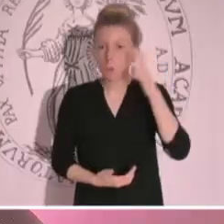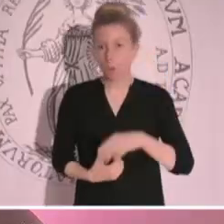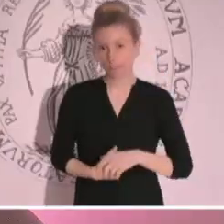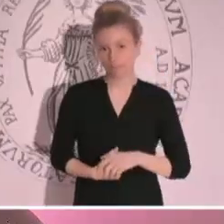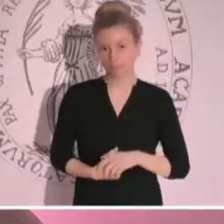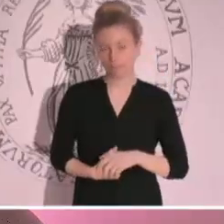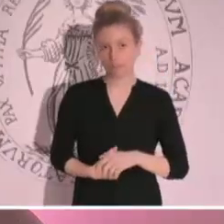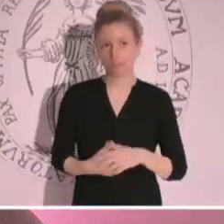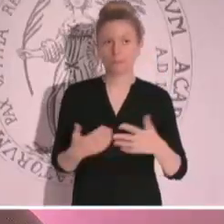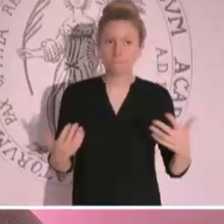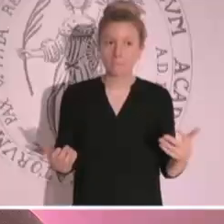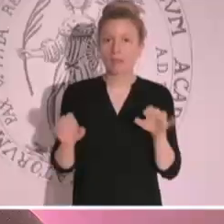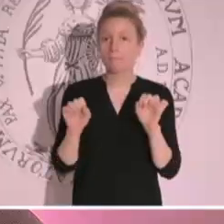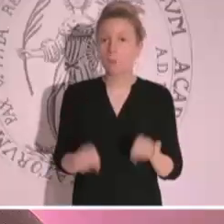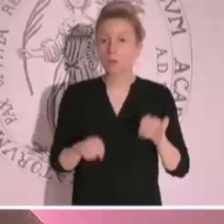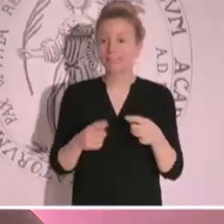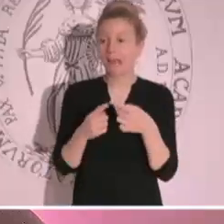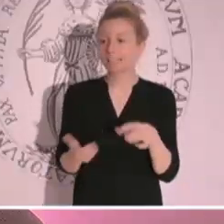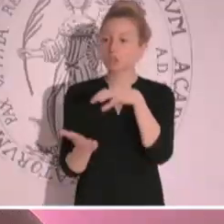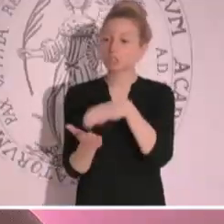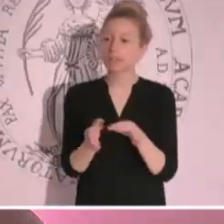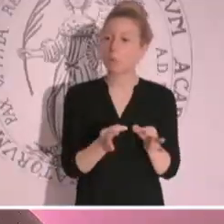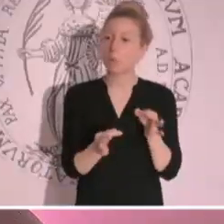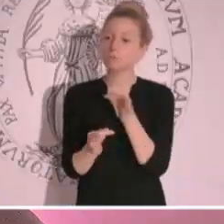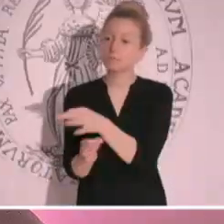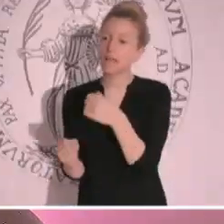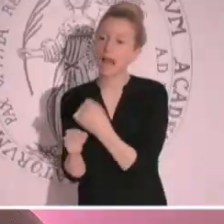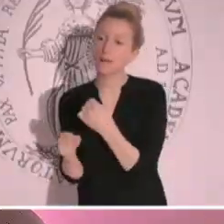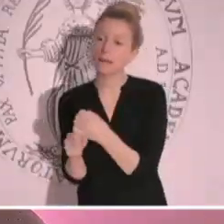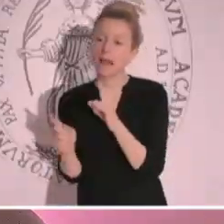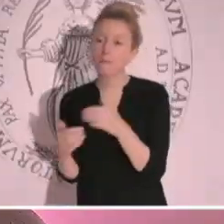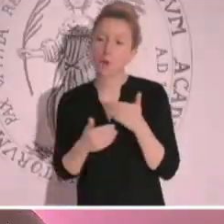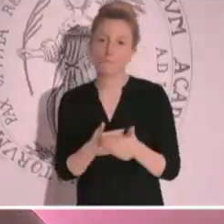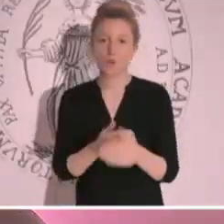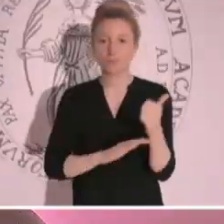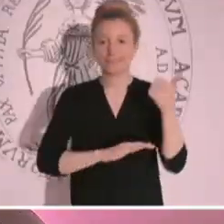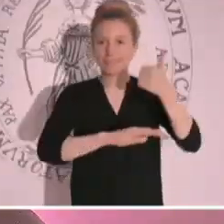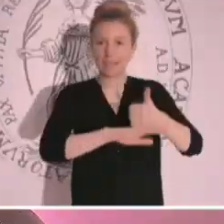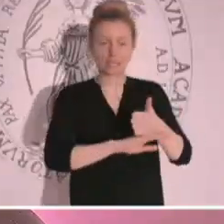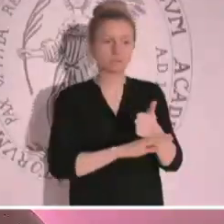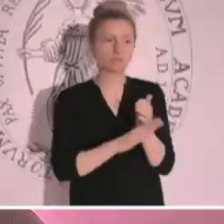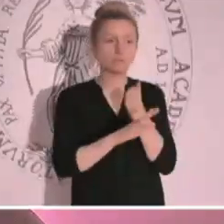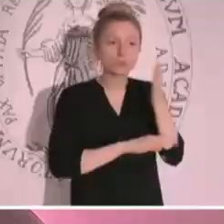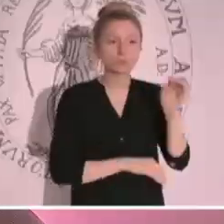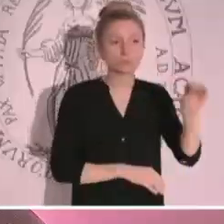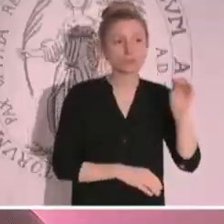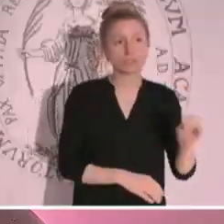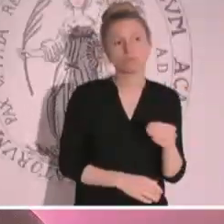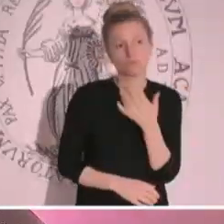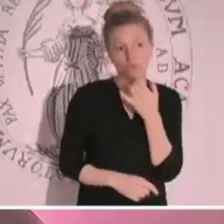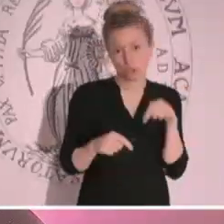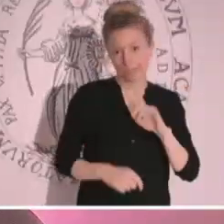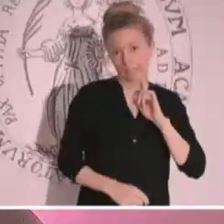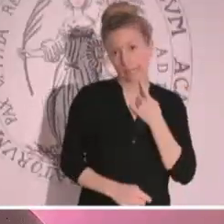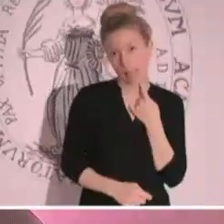zum Dekan kommen und fragen, gibt es nicht doch eine Möglichkeit, in Kiel zu bleiben? Ich möchte nicht nach Münster. Und das geschieht